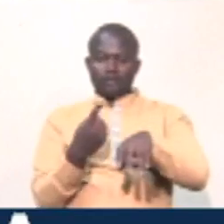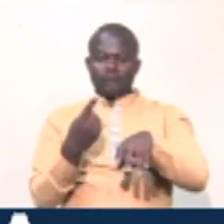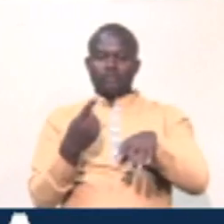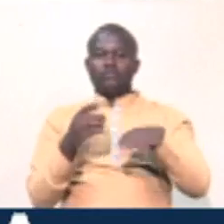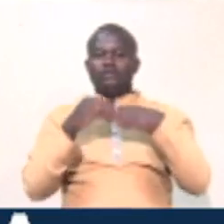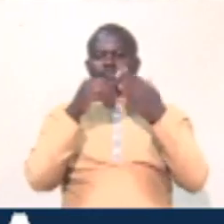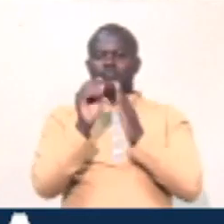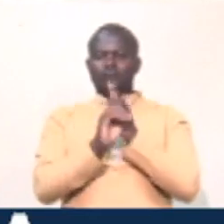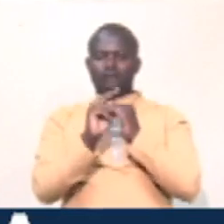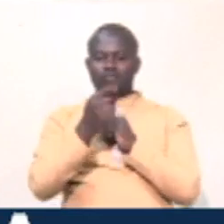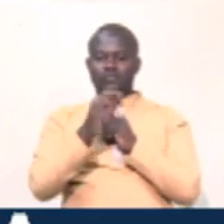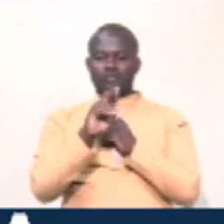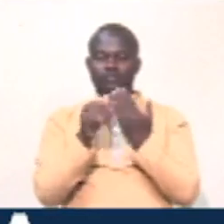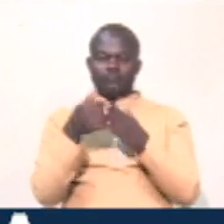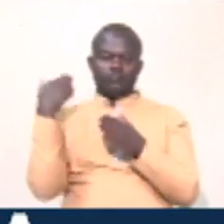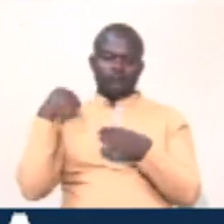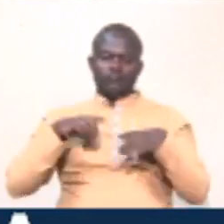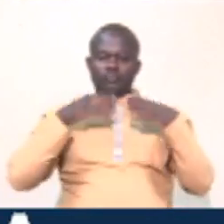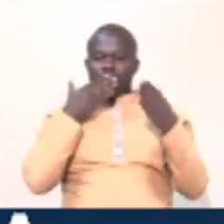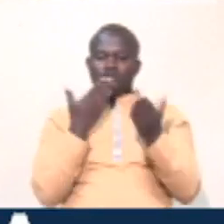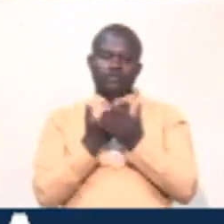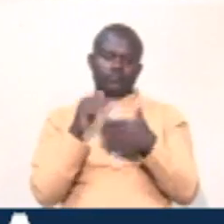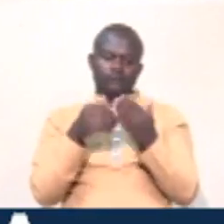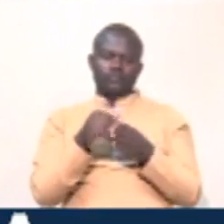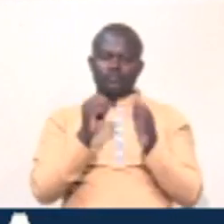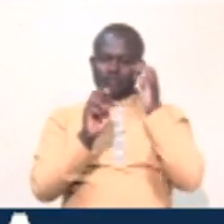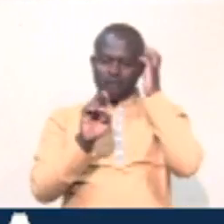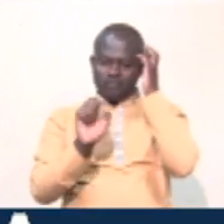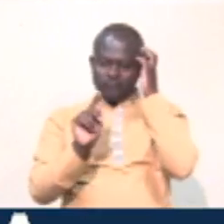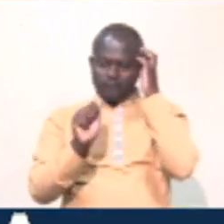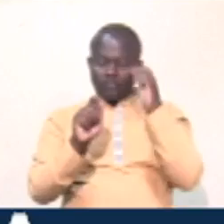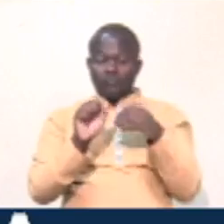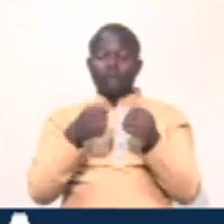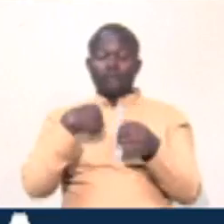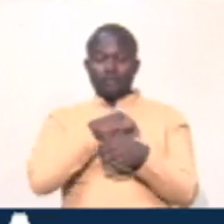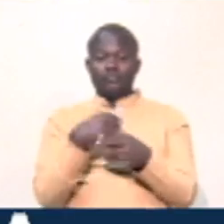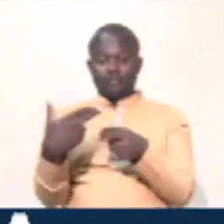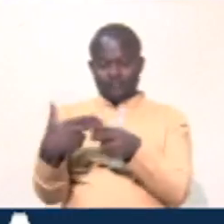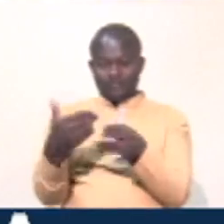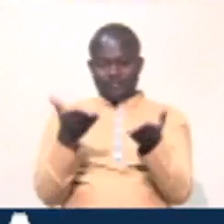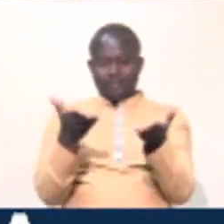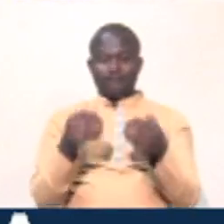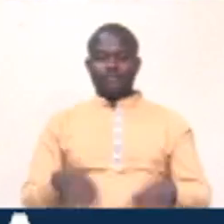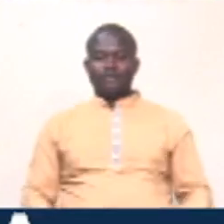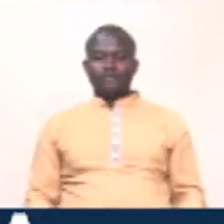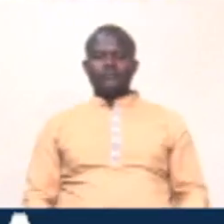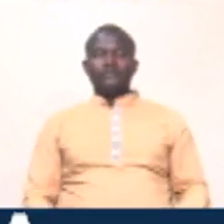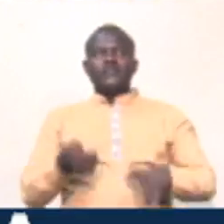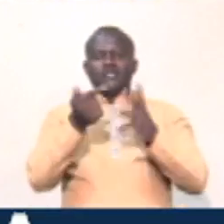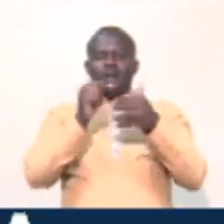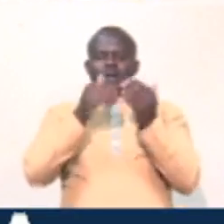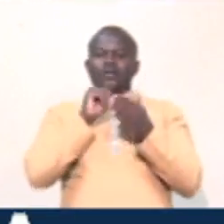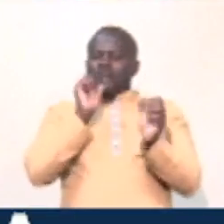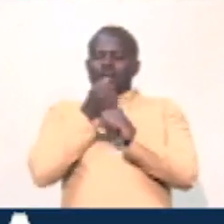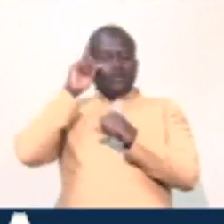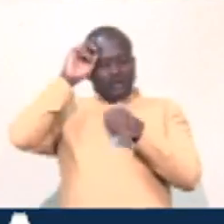w'Akarere ka Nyagatare wungirije ushinzwe imibereho myiza y'abaturage, Murekatete Juliette, ati tubari hafi. Ibintu byose ntabwo umunsi wabitekereza ngo bihite bikunda,